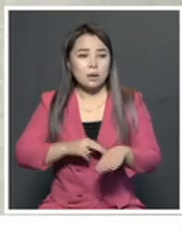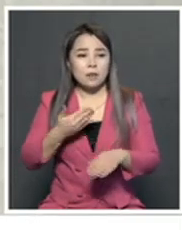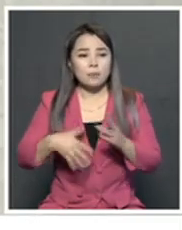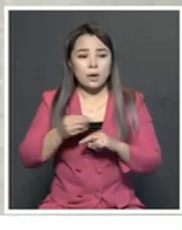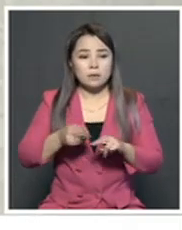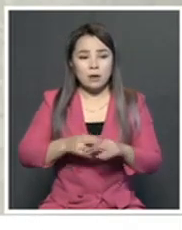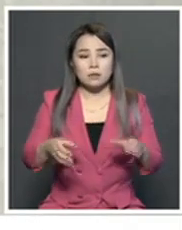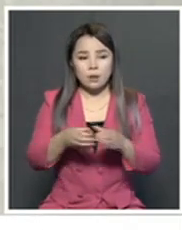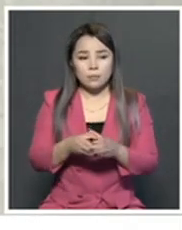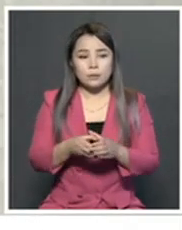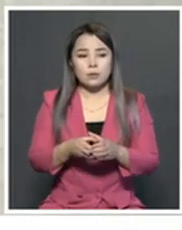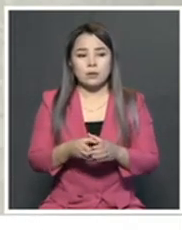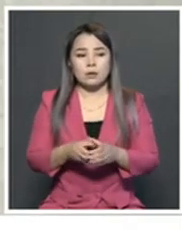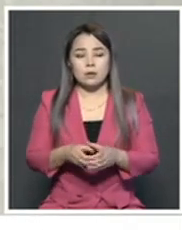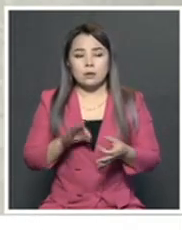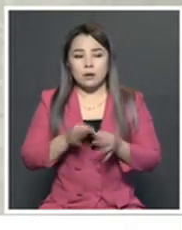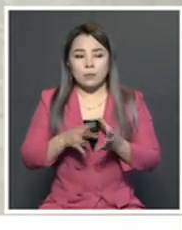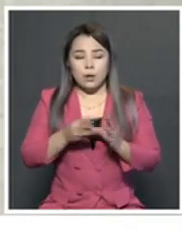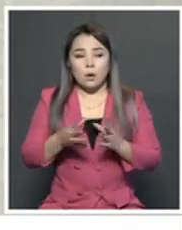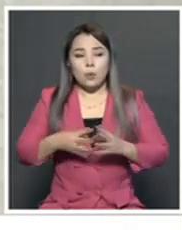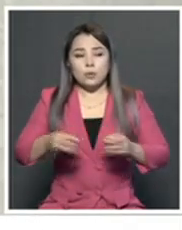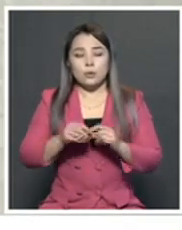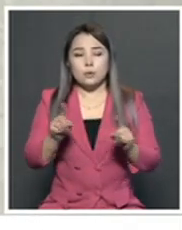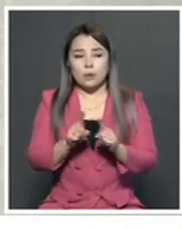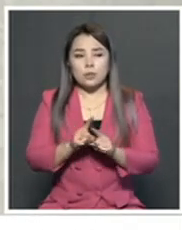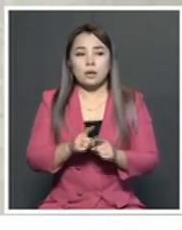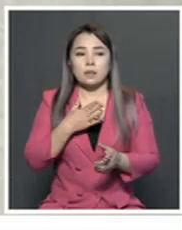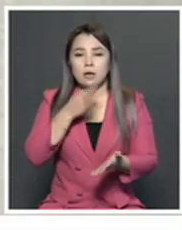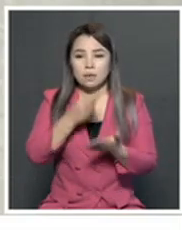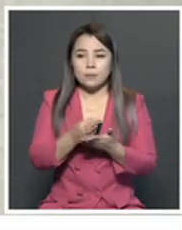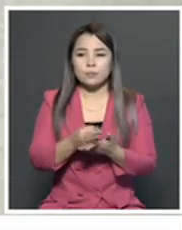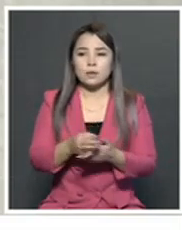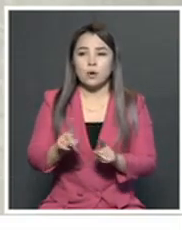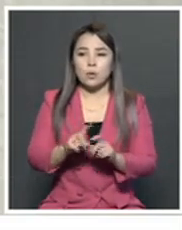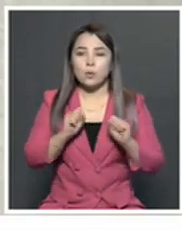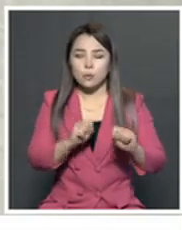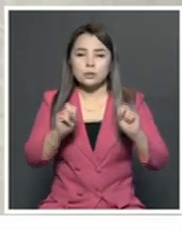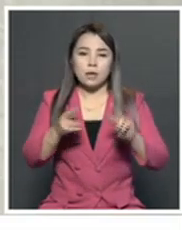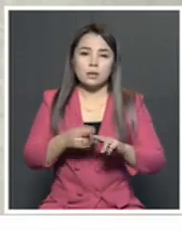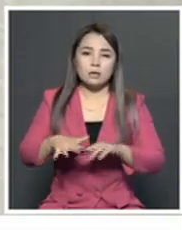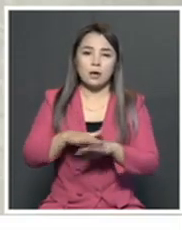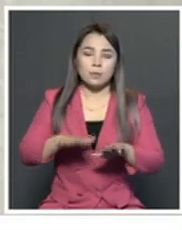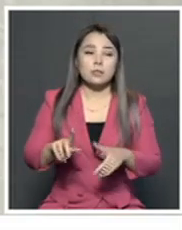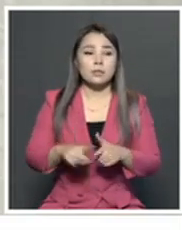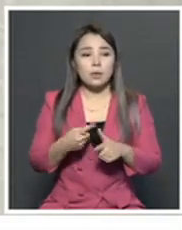бізде есепте отбасылық жанжал шығарған, немесе қорғаныс қамасы шығарылған,